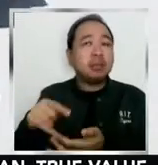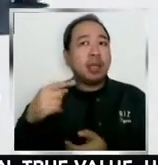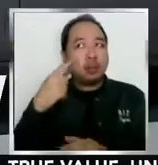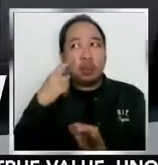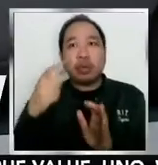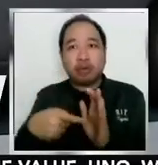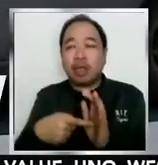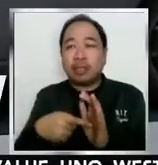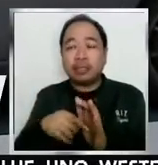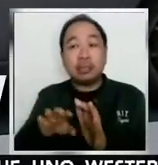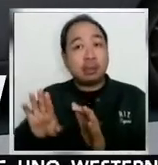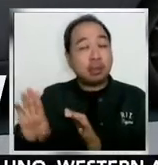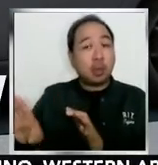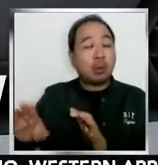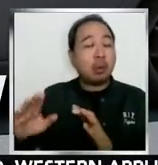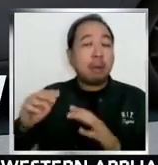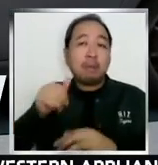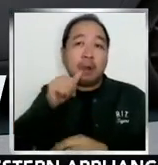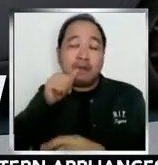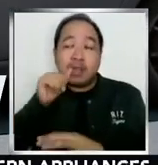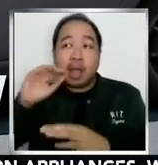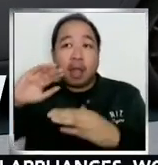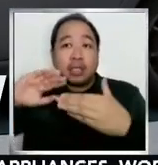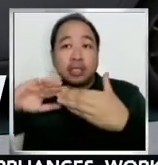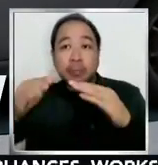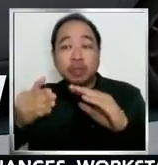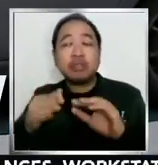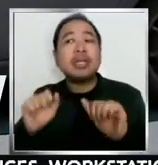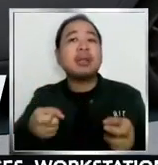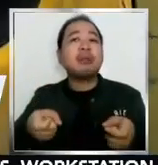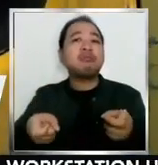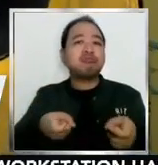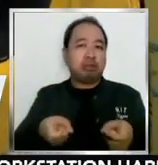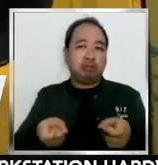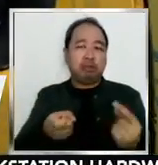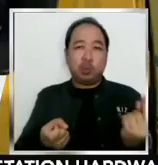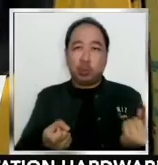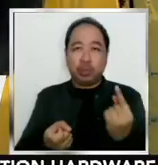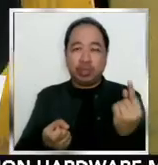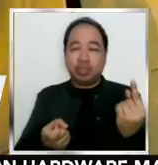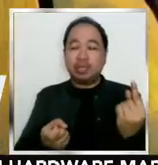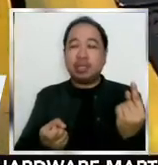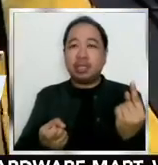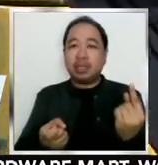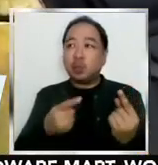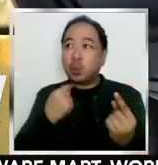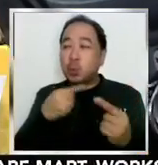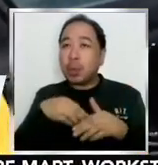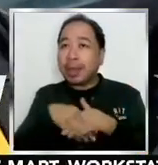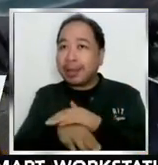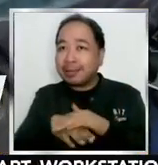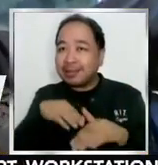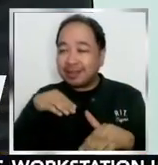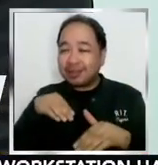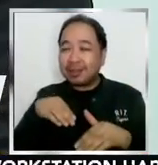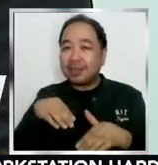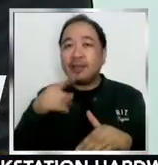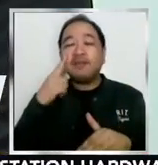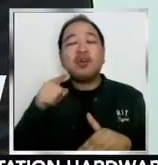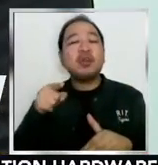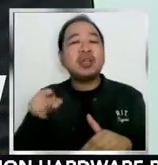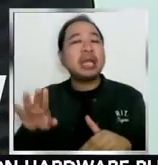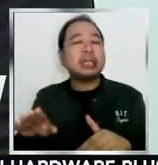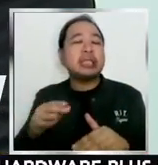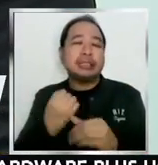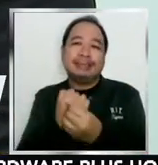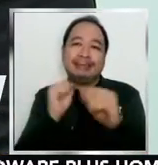mga subdivision ay i-regulate lamang yung pumapasok sa kanila for purposes of security. Ang dapat